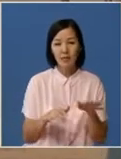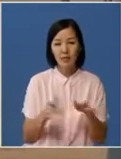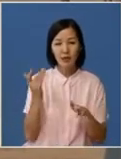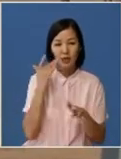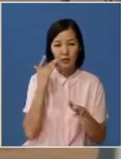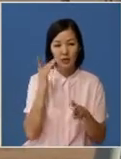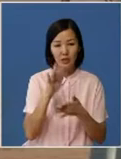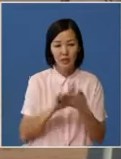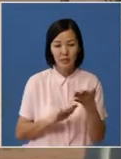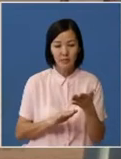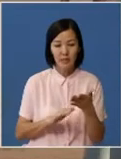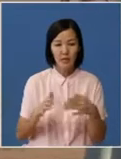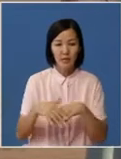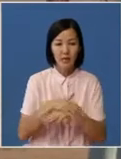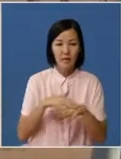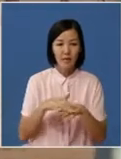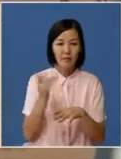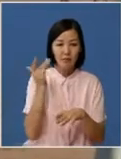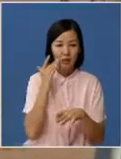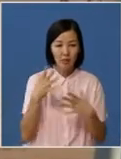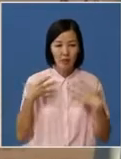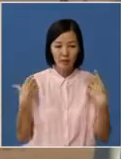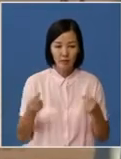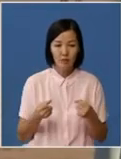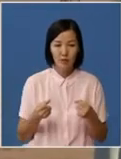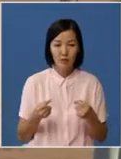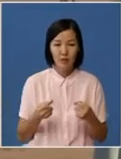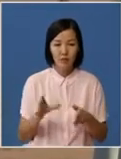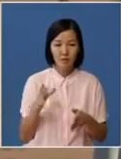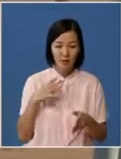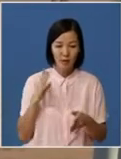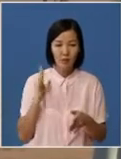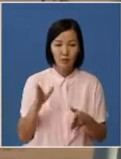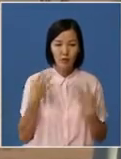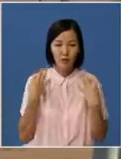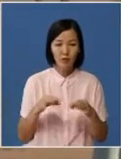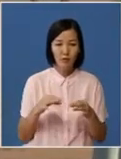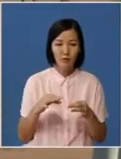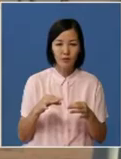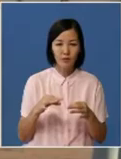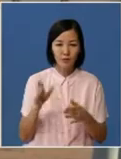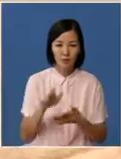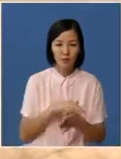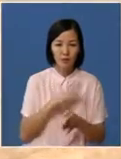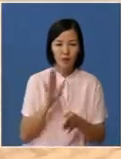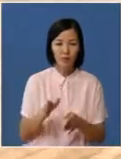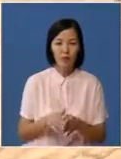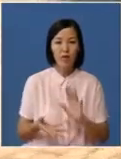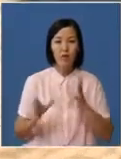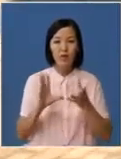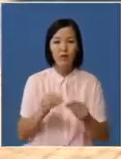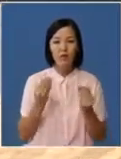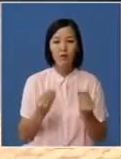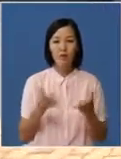жалғасып, ел халқымыз қашанда аман болсын, бай болсын, тәуелсіздігіміз баянды болсын дейміз. Жалпы бүгінгі